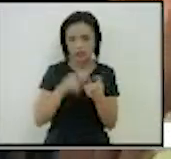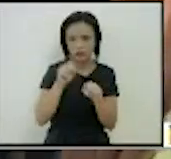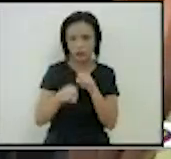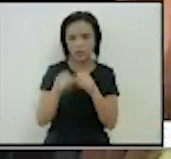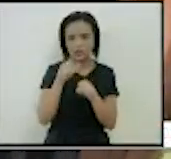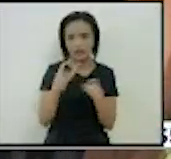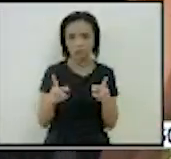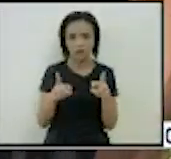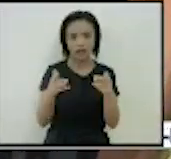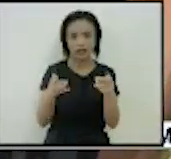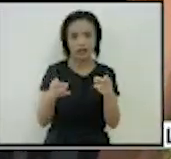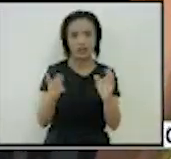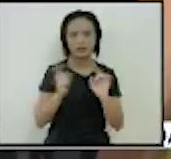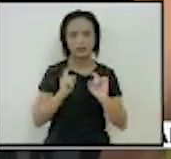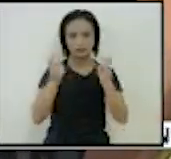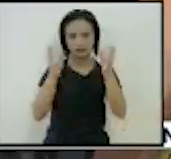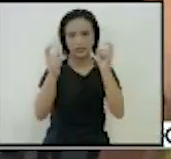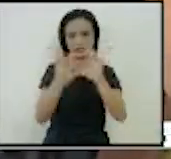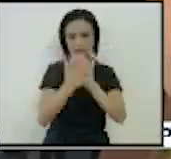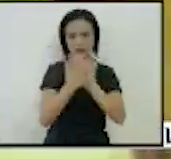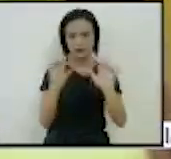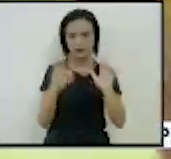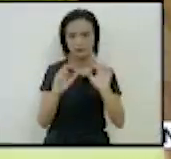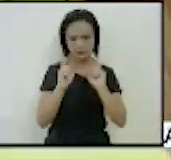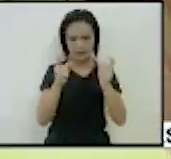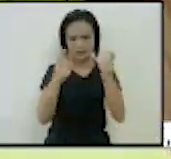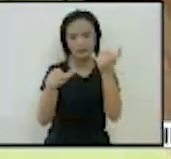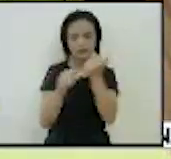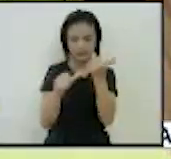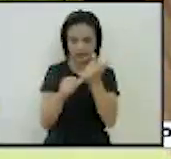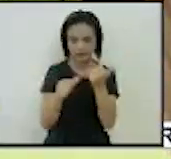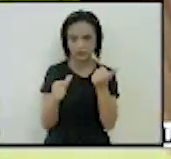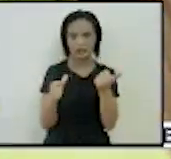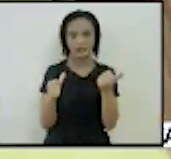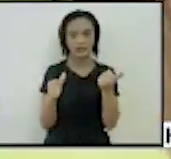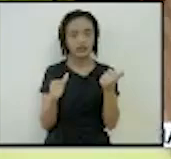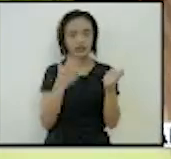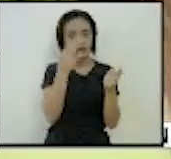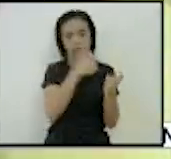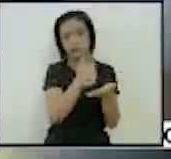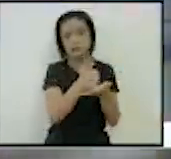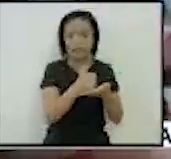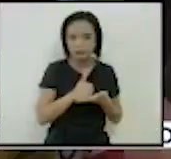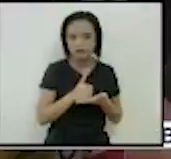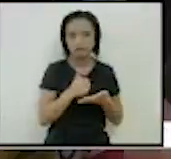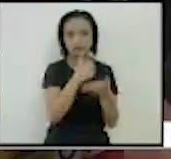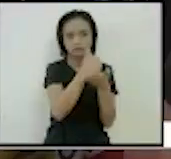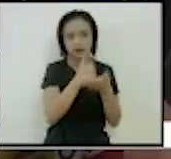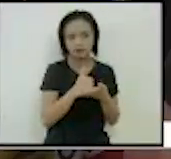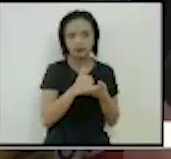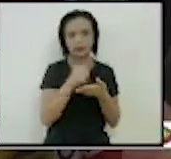naman ang ano nila, ang assistance nila. Saka tinutulungan naman nila yung mga ano, patungko senior.